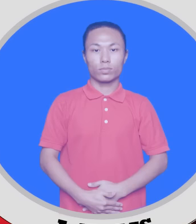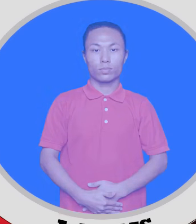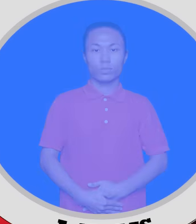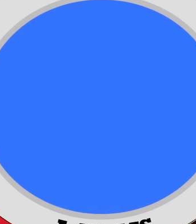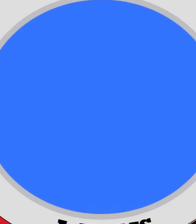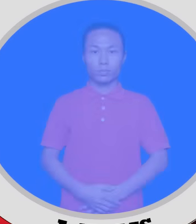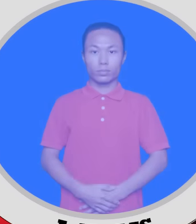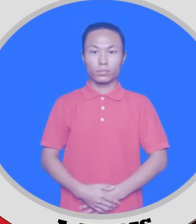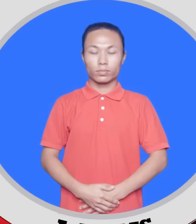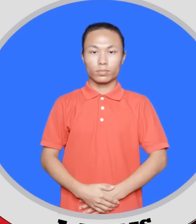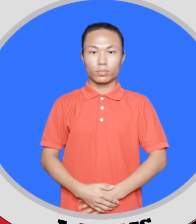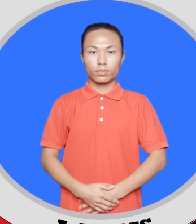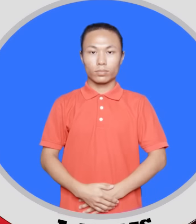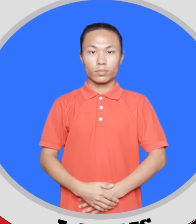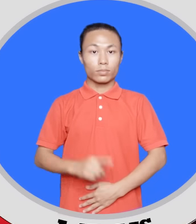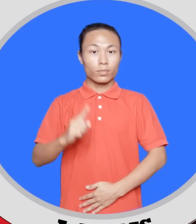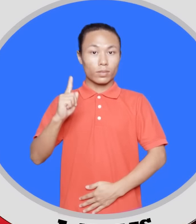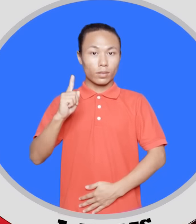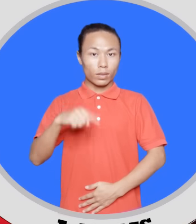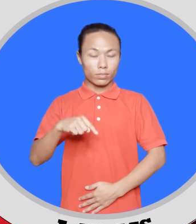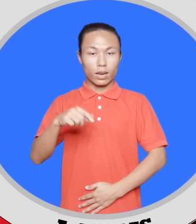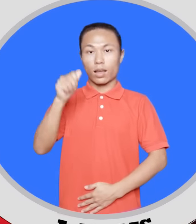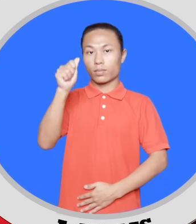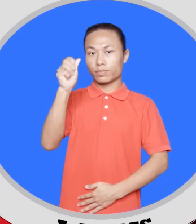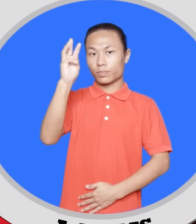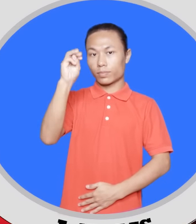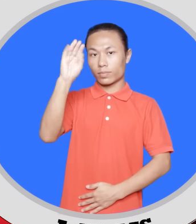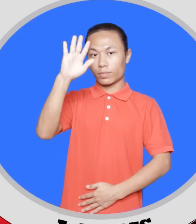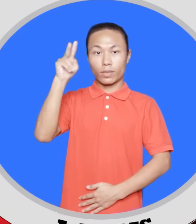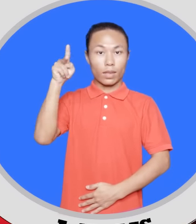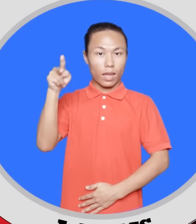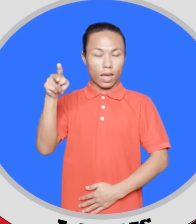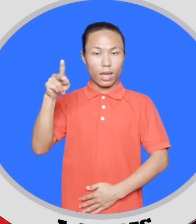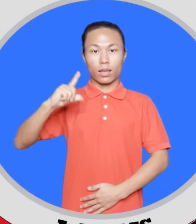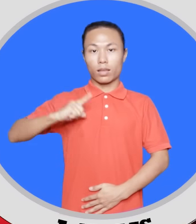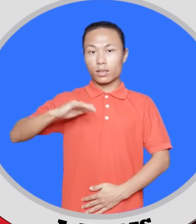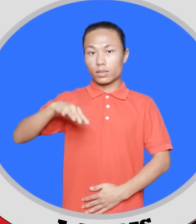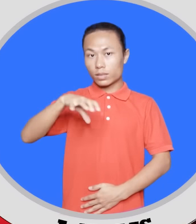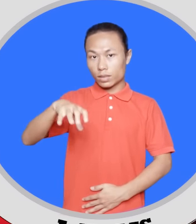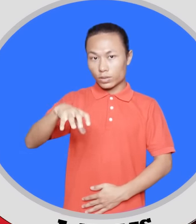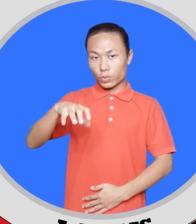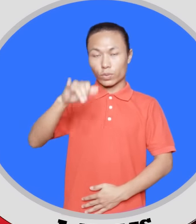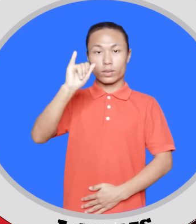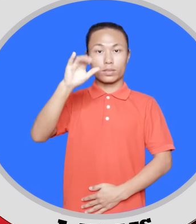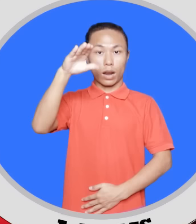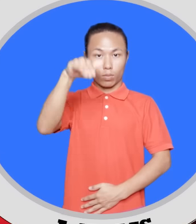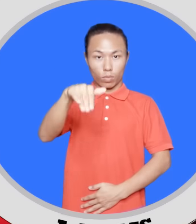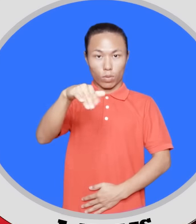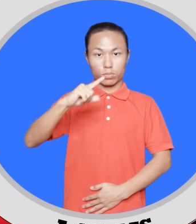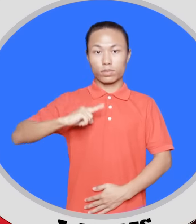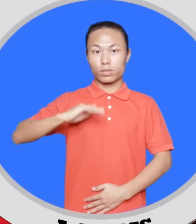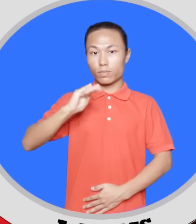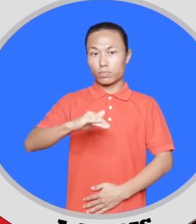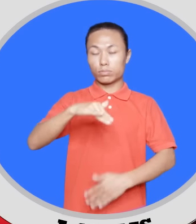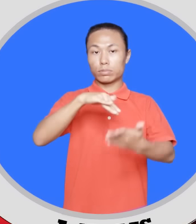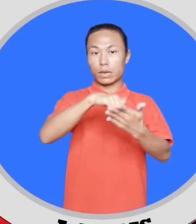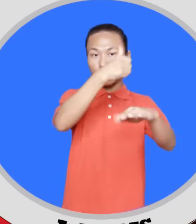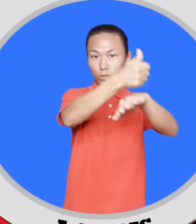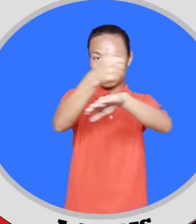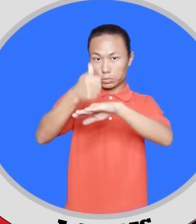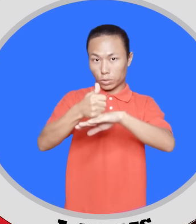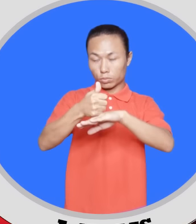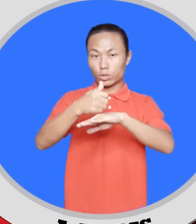ပြထားပါတယ်။တခြားထပ်ဖက်မှာရန်သူရဲ့အရေးပါတဲ့စခန်းကြီးတွေဖြစ်တဲ့အမ်းနဖခဌာနချုပ်စကခ